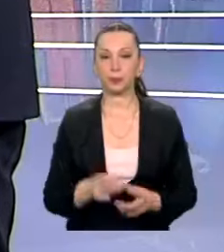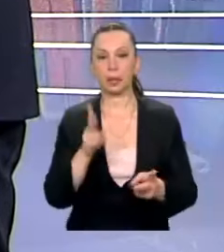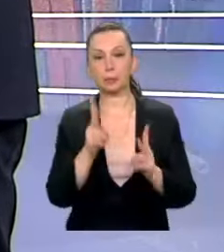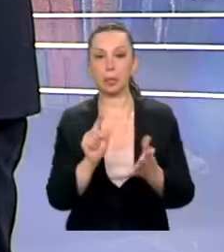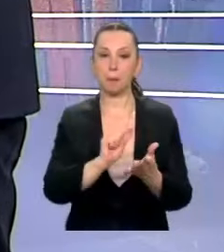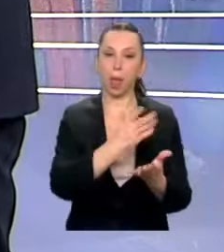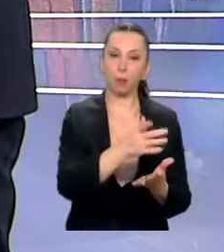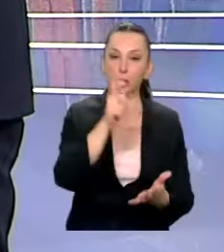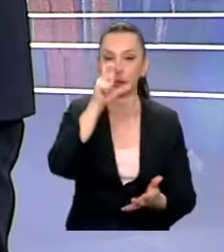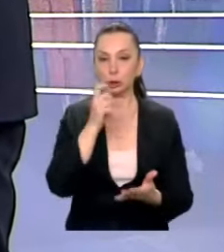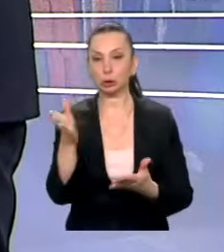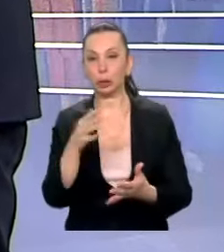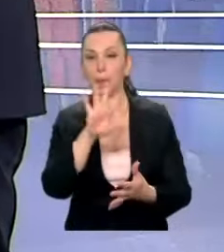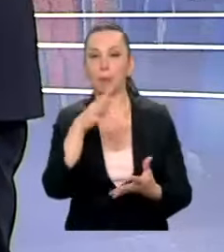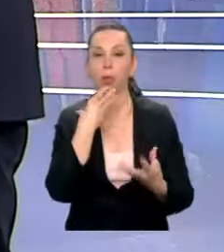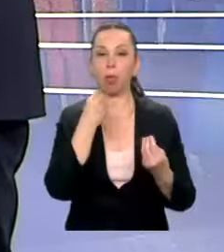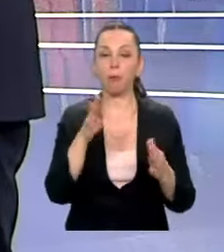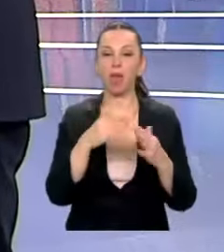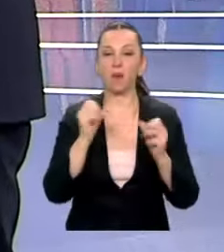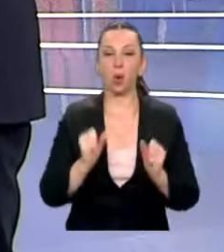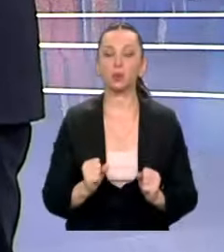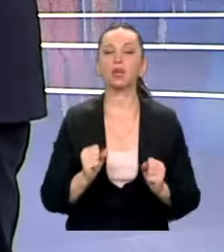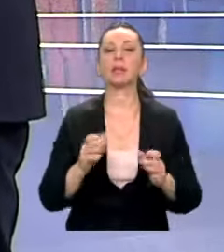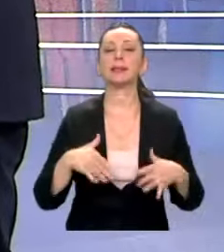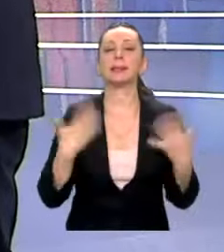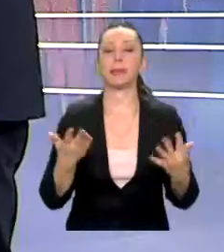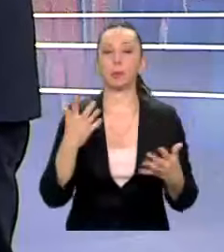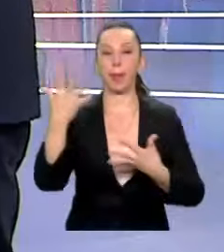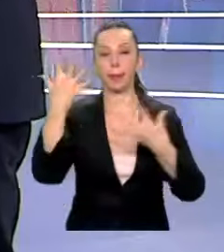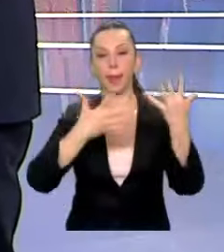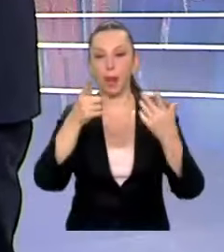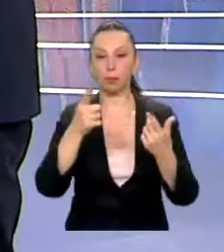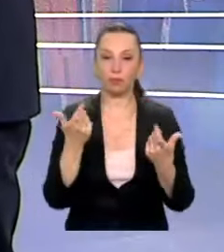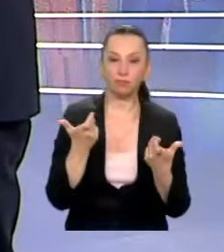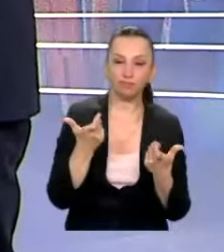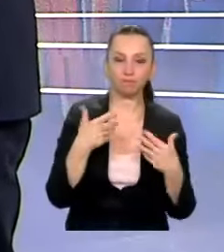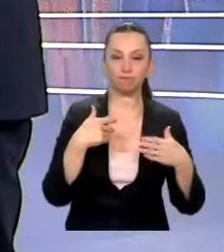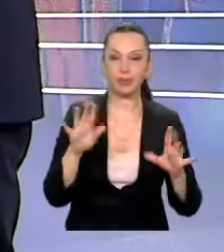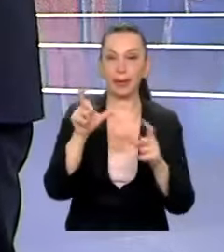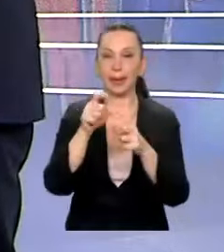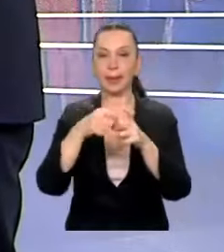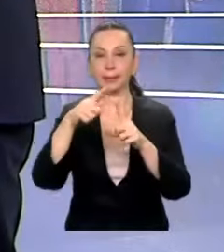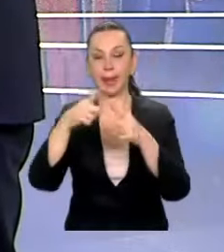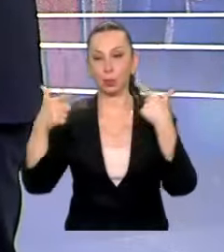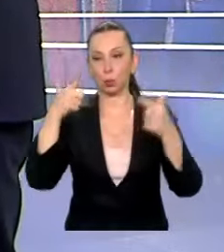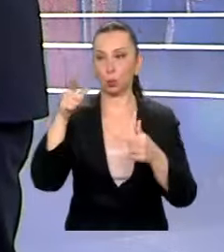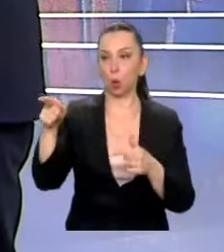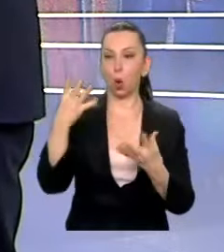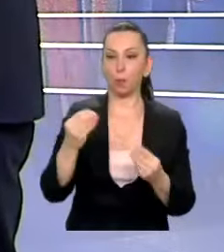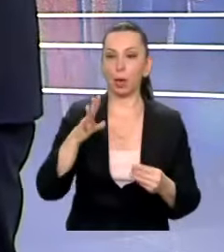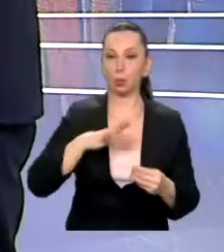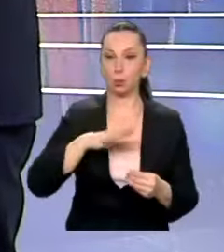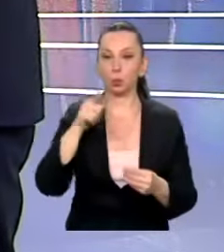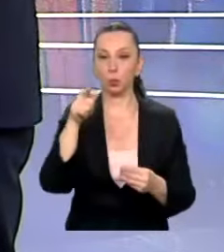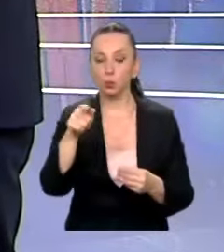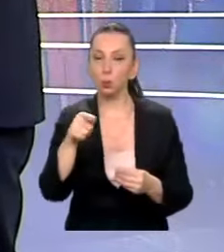Kimisi memur, kimisi işçiydi. Emekli oldular ama evde oturmak istemediler. Televizyon başında oturmak yerine setlerde olmayı seçtiler.